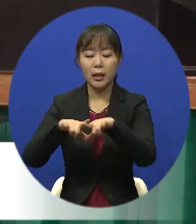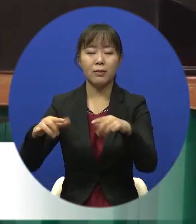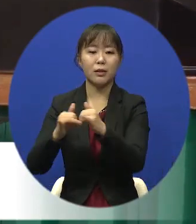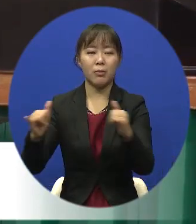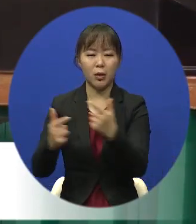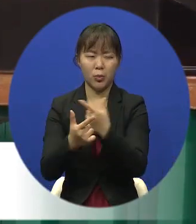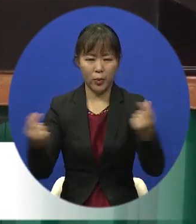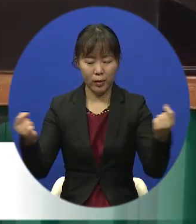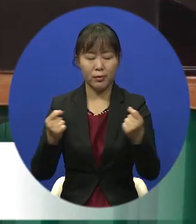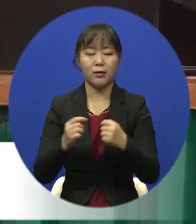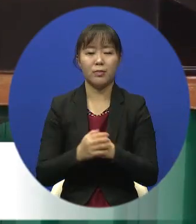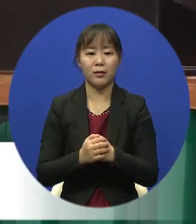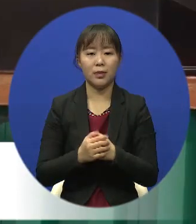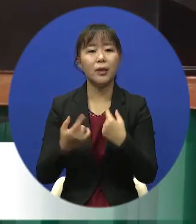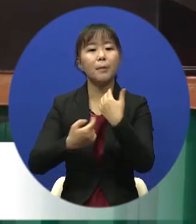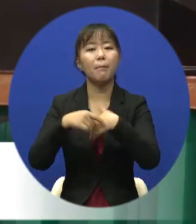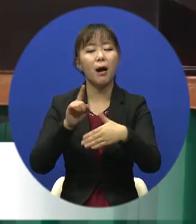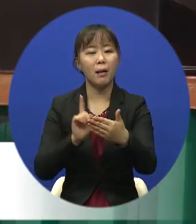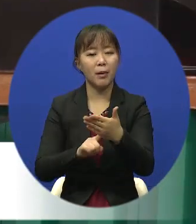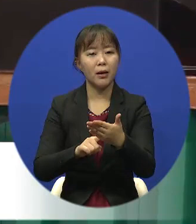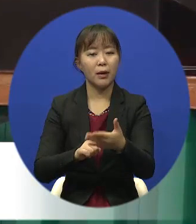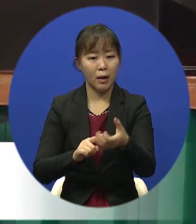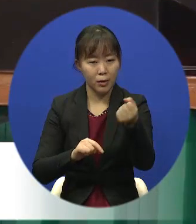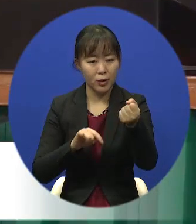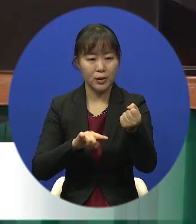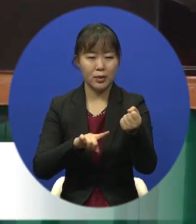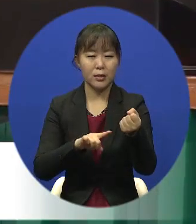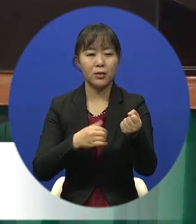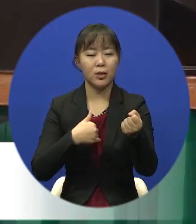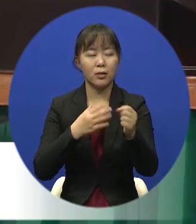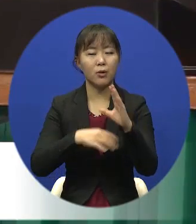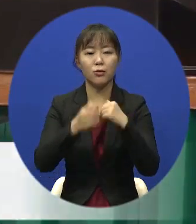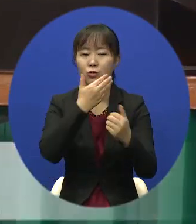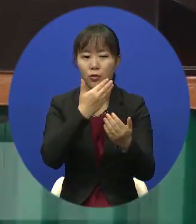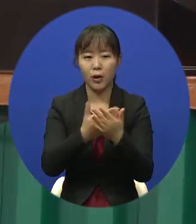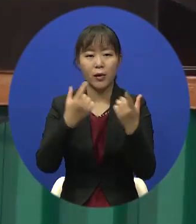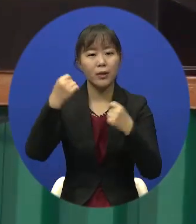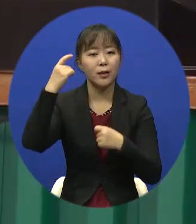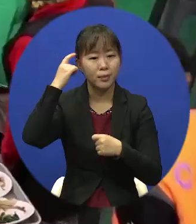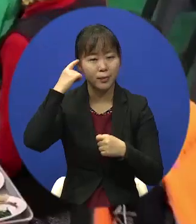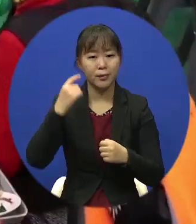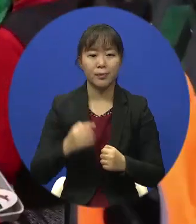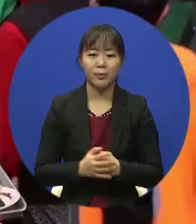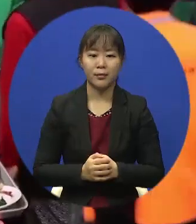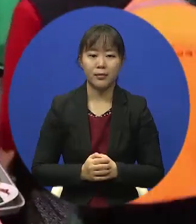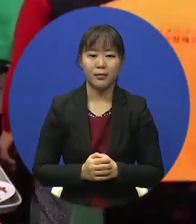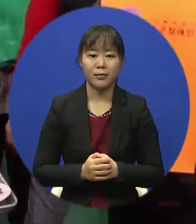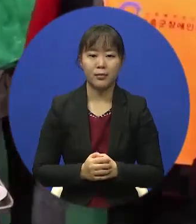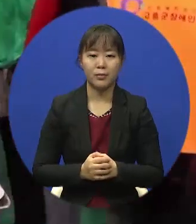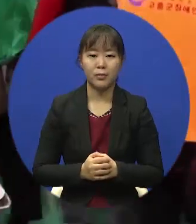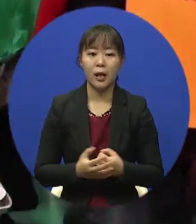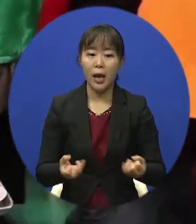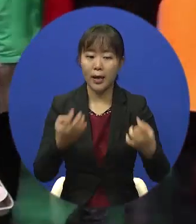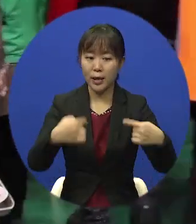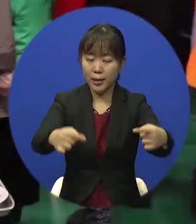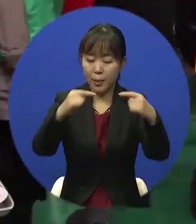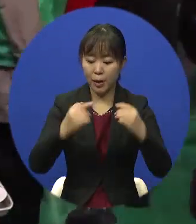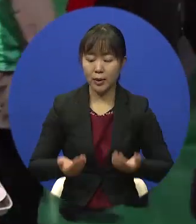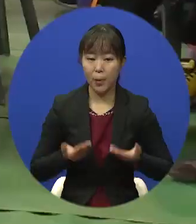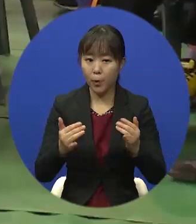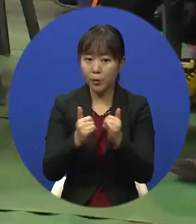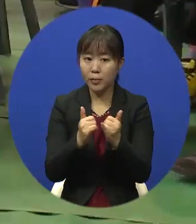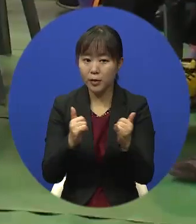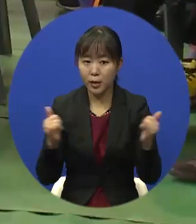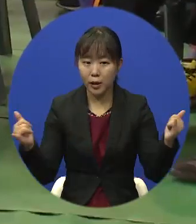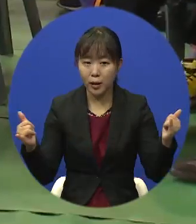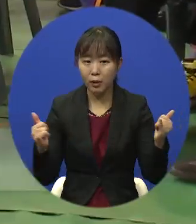비장애인과 똑같다 이런 마음을 갖는 것이 저는 더 중요하다고 생각합니다. 행사에 참여한